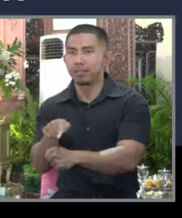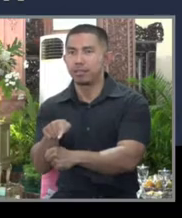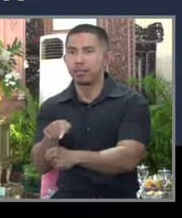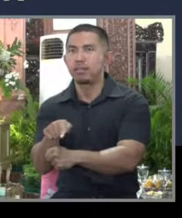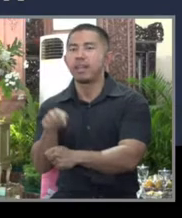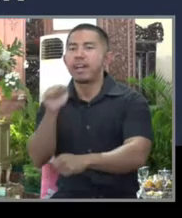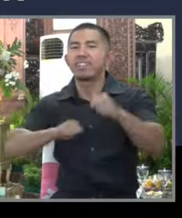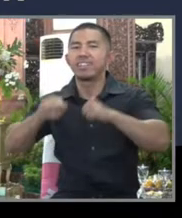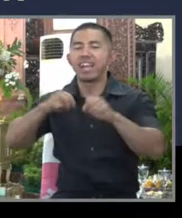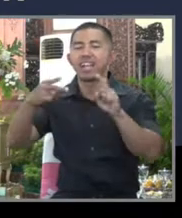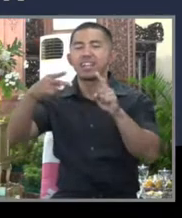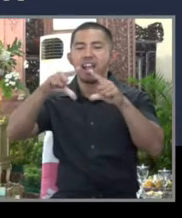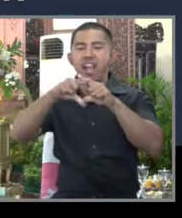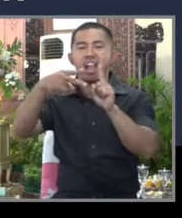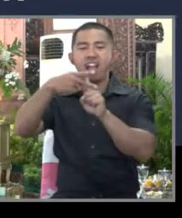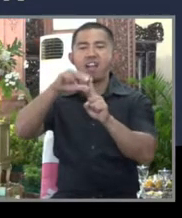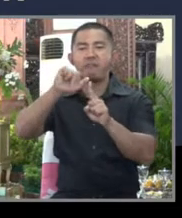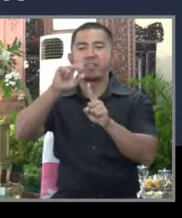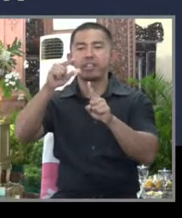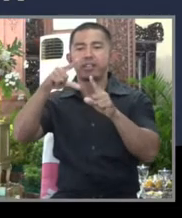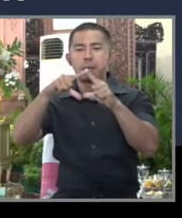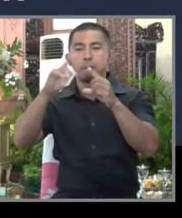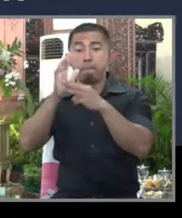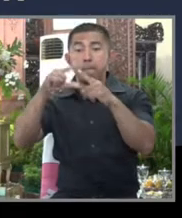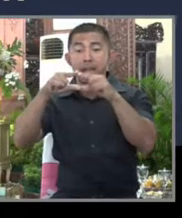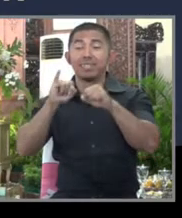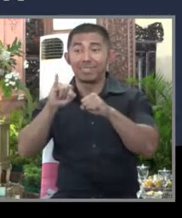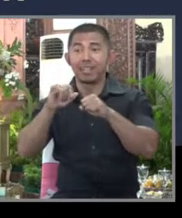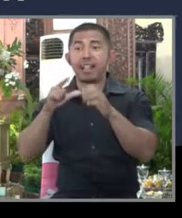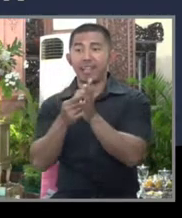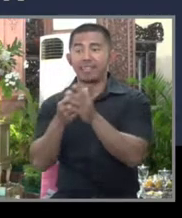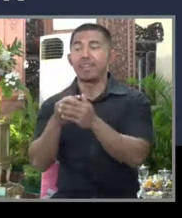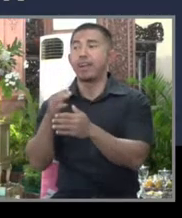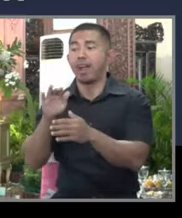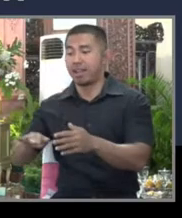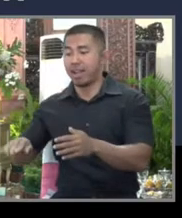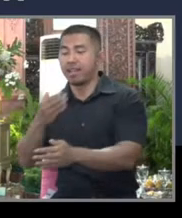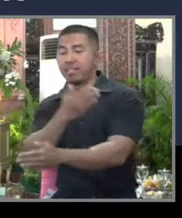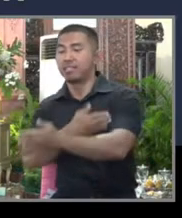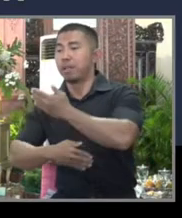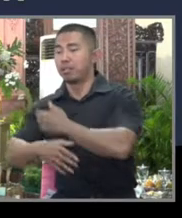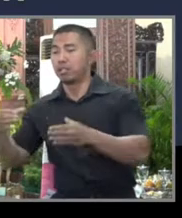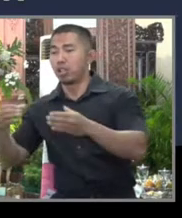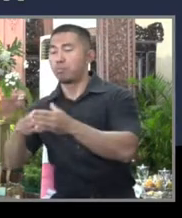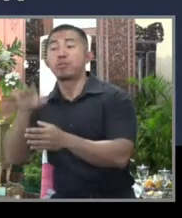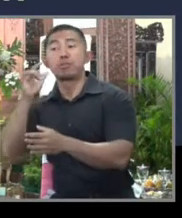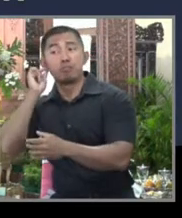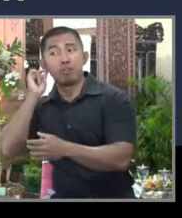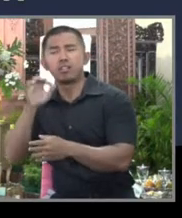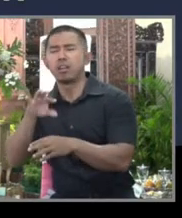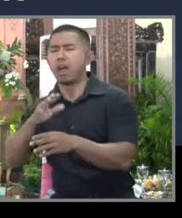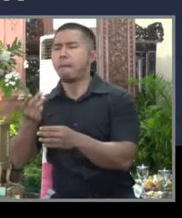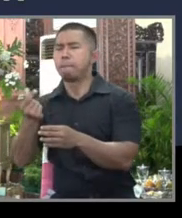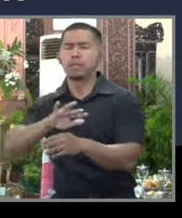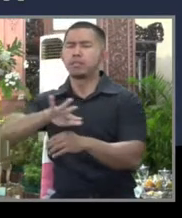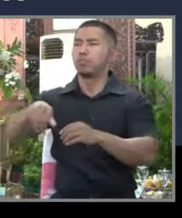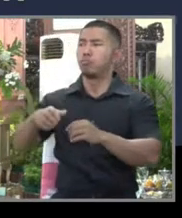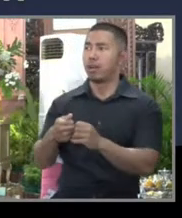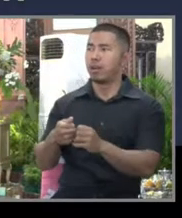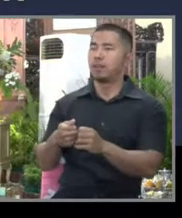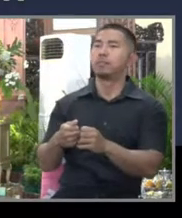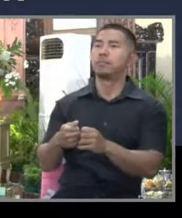afirmasi. Tadi ada anak-anak kita yang menghendaki, ada penyandang disabilitas, dan ada kelompok perempuan. Rata-rata hampir semua